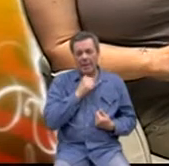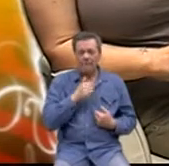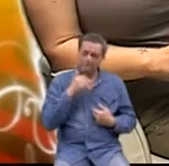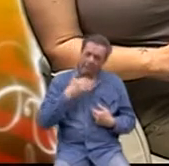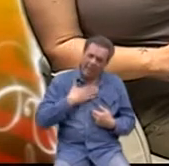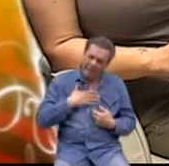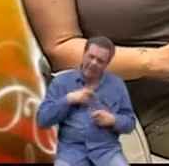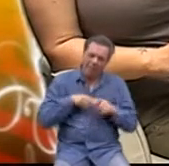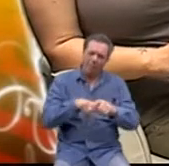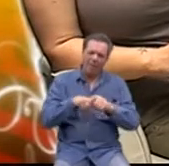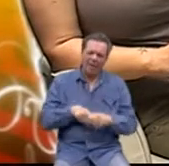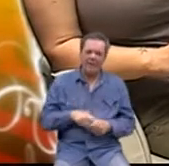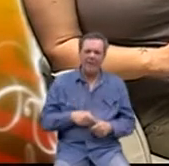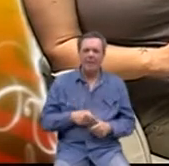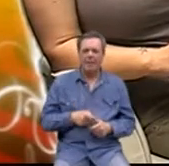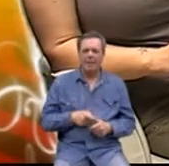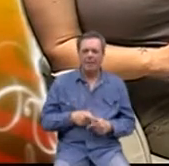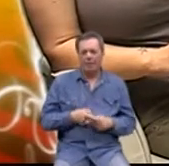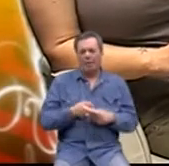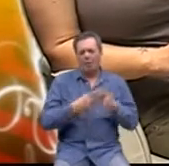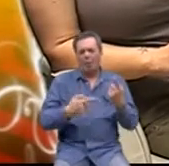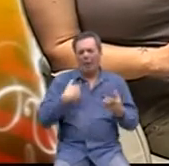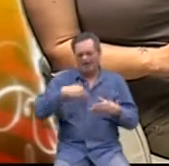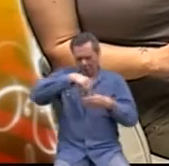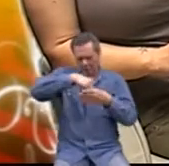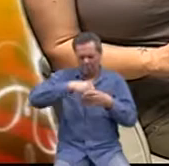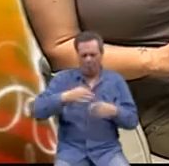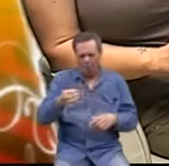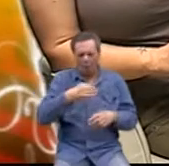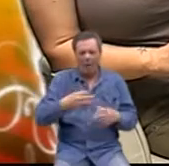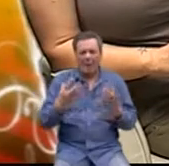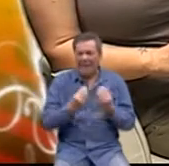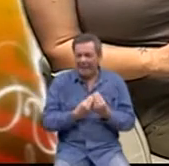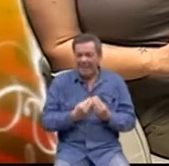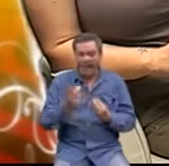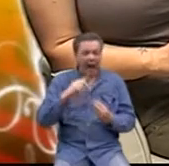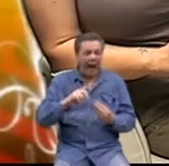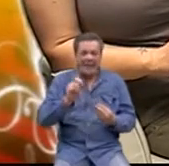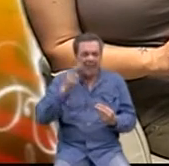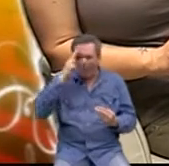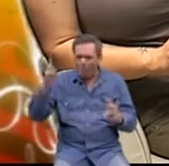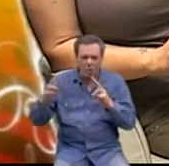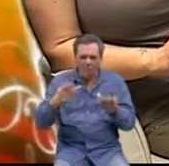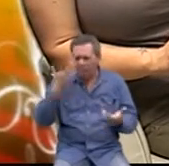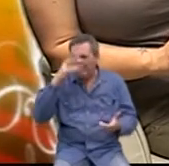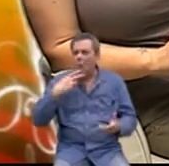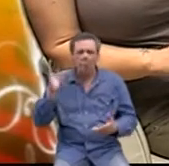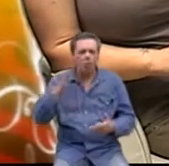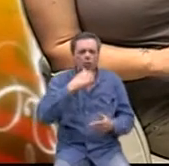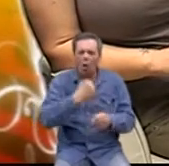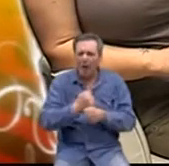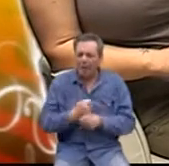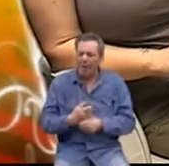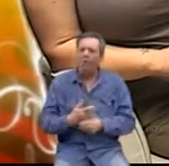smo htjeli povezati dionike unutar naše lokalne zajednice koji su svi tu negdje blizu, ali se ne poznaju, ne znaju tko što radi i prilika je da